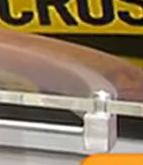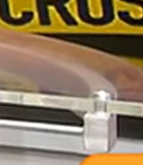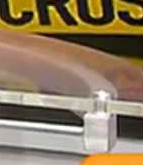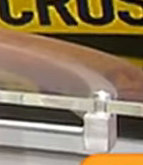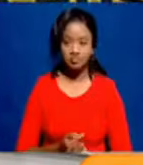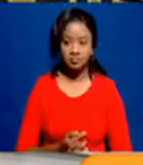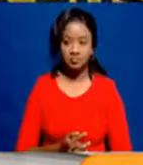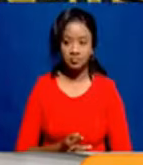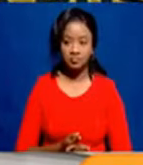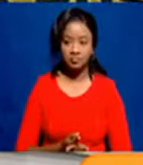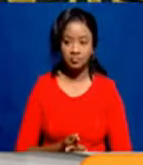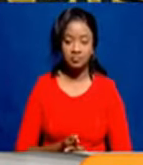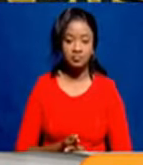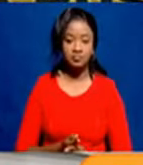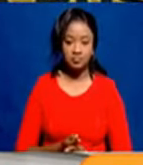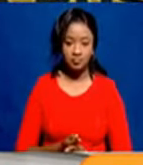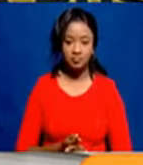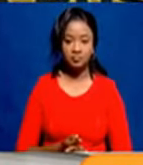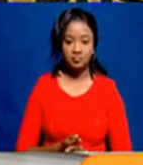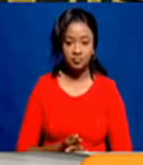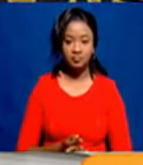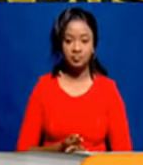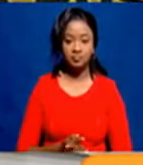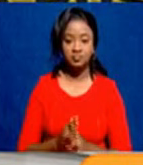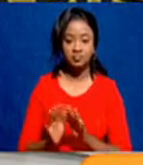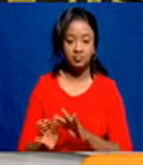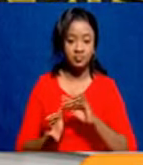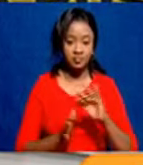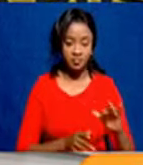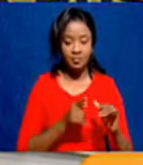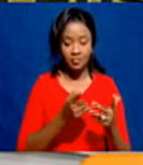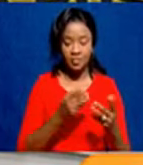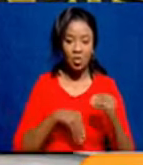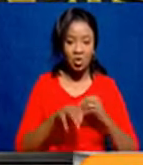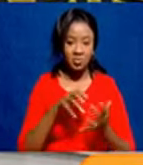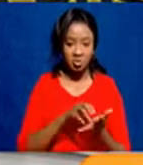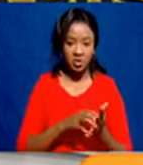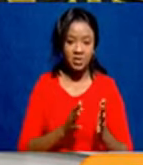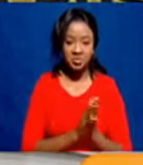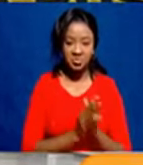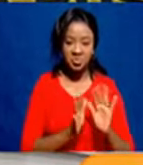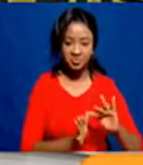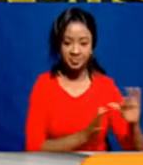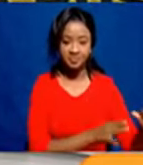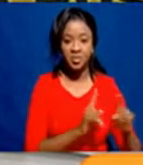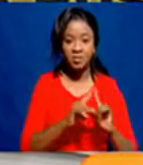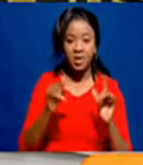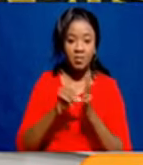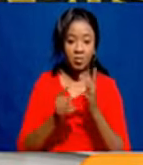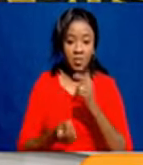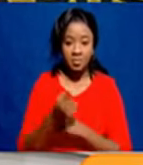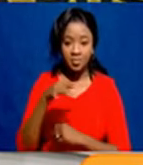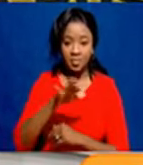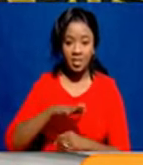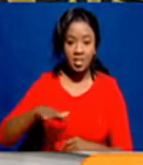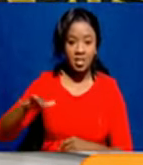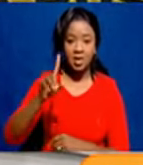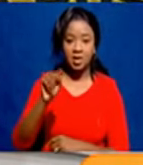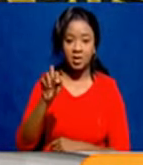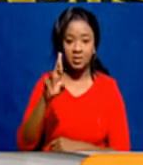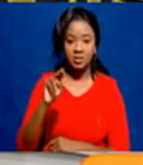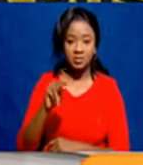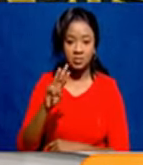ukiachana taarifa hiyo ya kufuatilia wapi alifujwa pesa za umma, Kwingineko ni kwamba hali ya taharuki bado imetanda katika